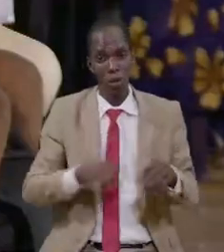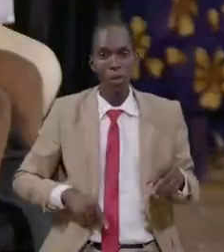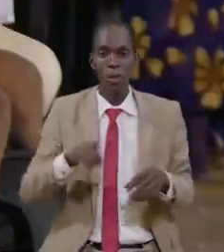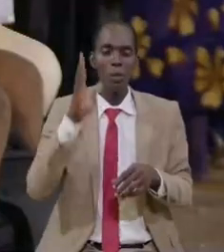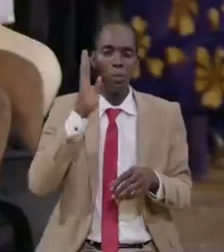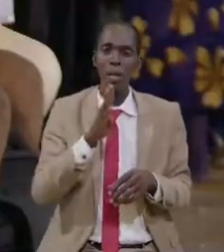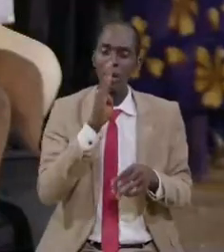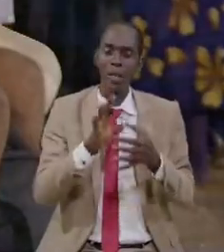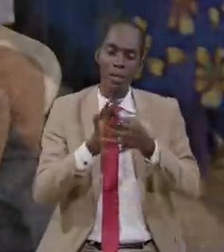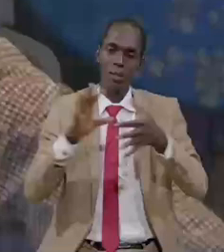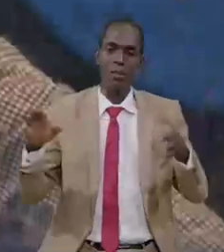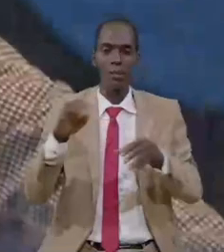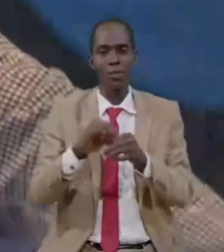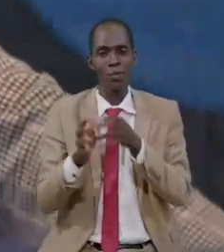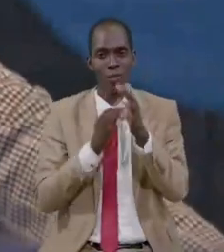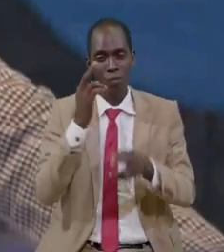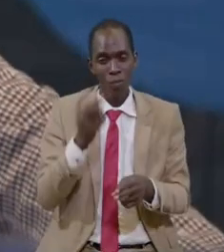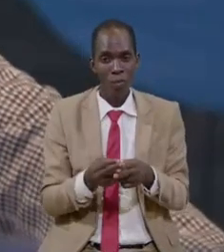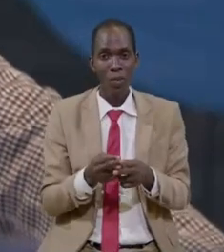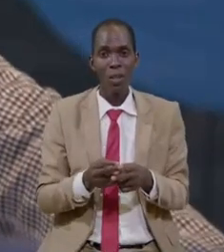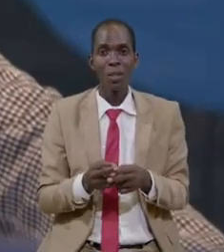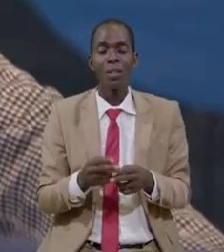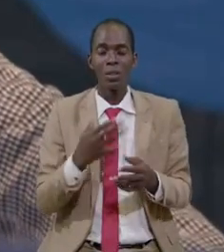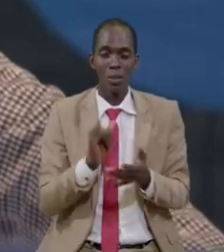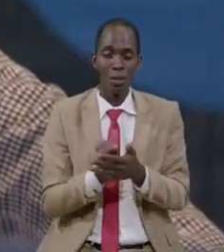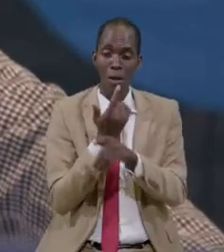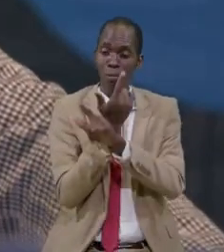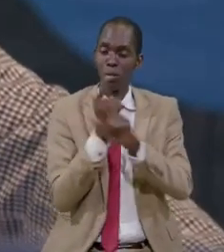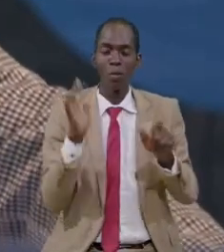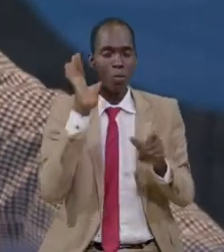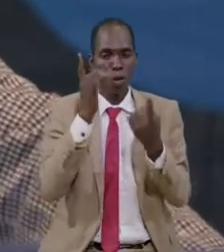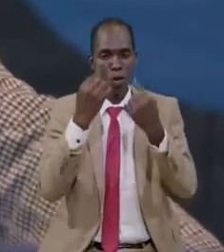ce soir. Je dis la libération viendra ce soir.